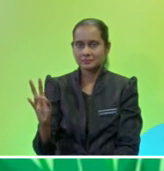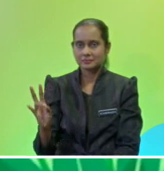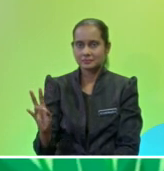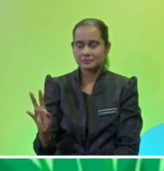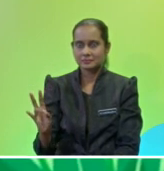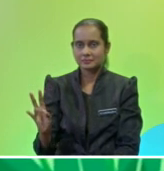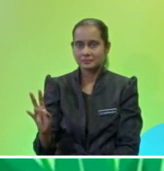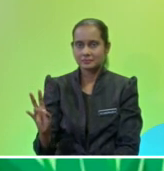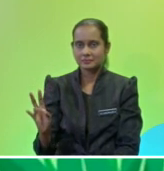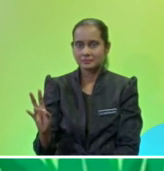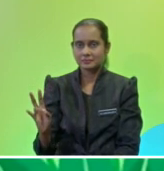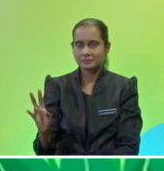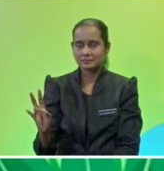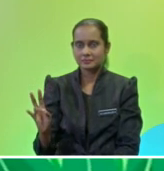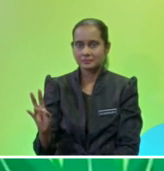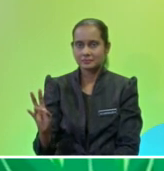7